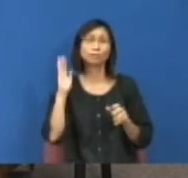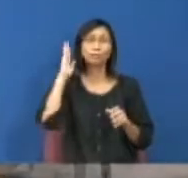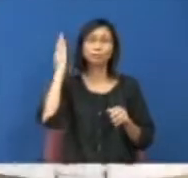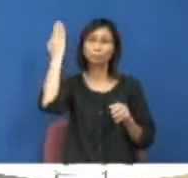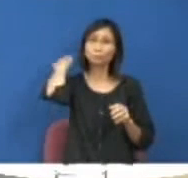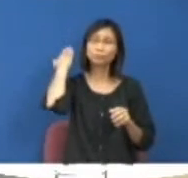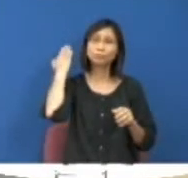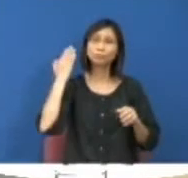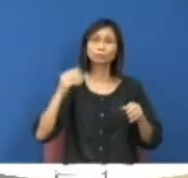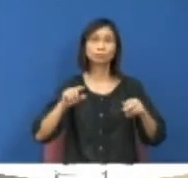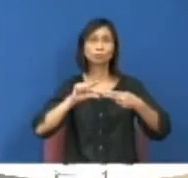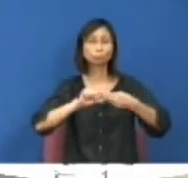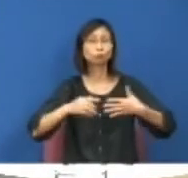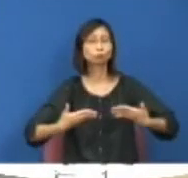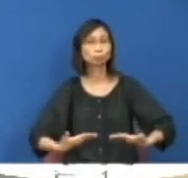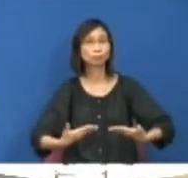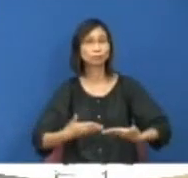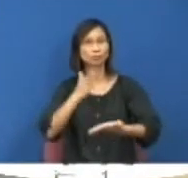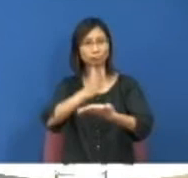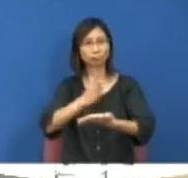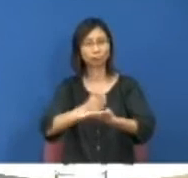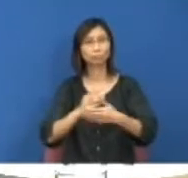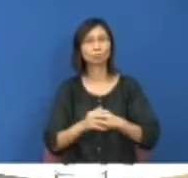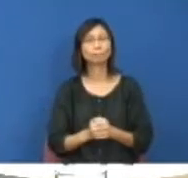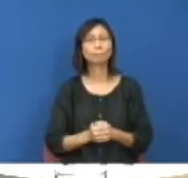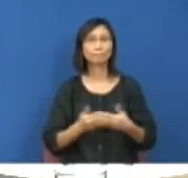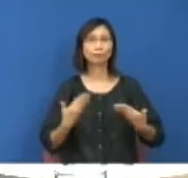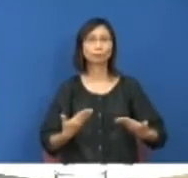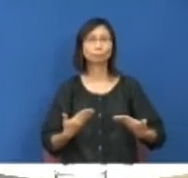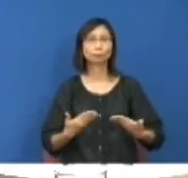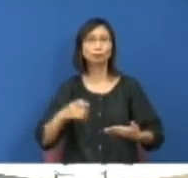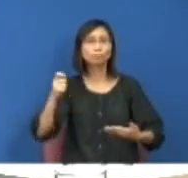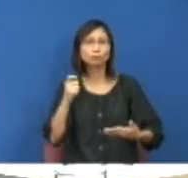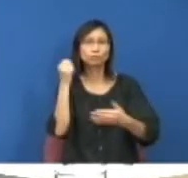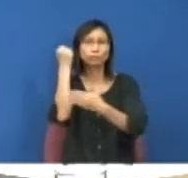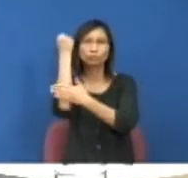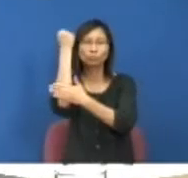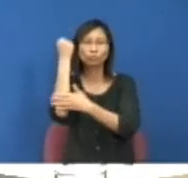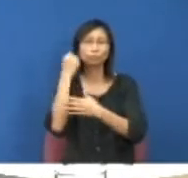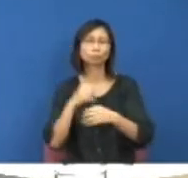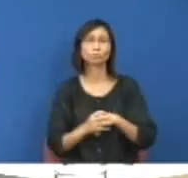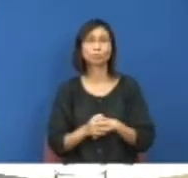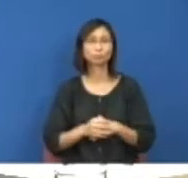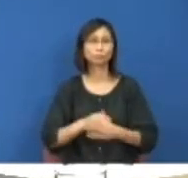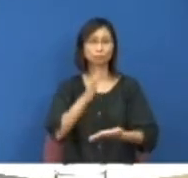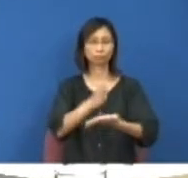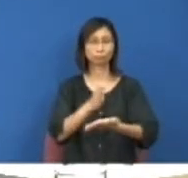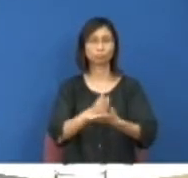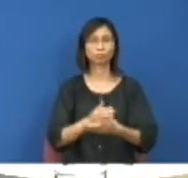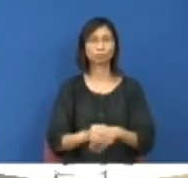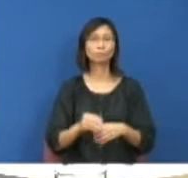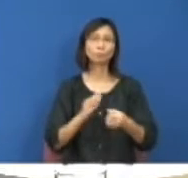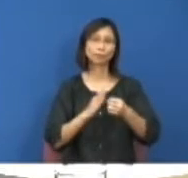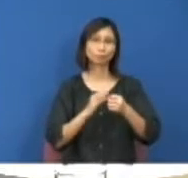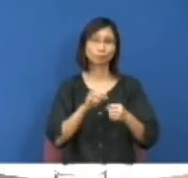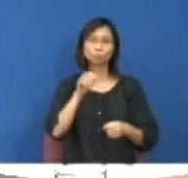上唔否定革命嘅權利，但係今日就話即刻出去革命咧，就係兩回事。咁如果你叫我即係叫社民連盡講埋點樣做